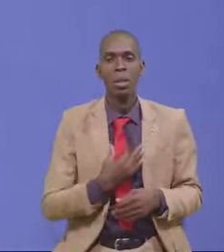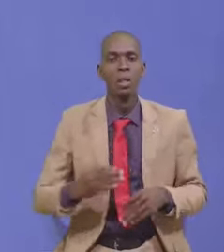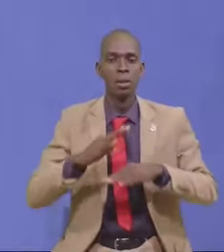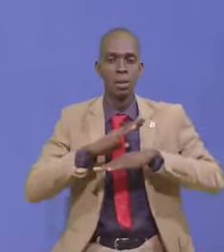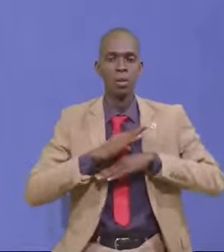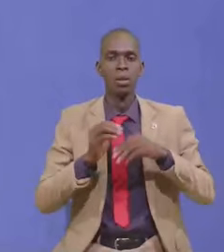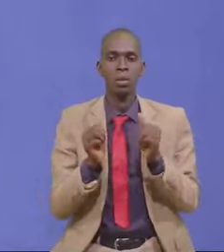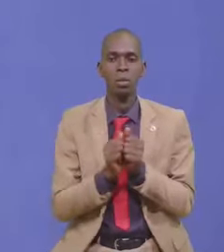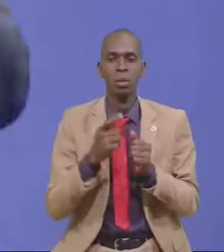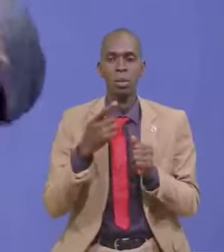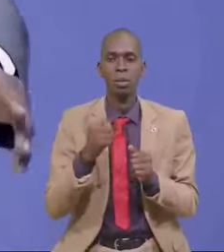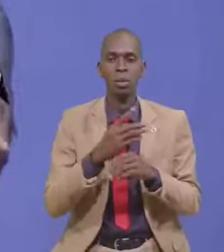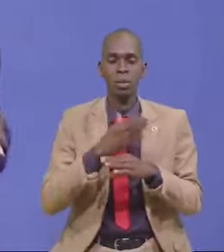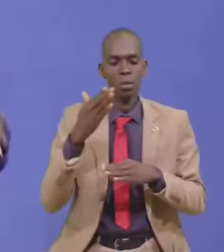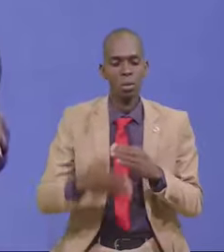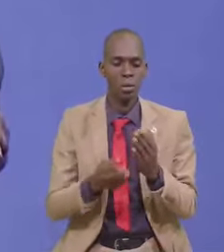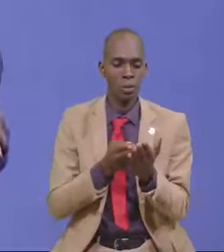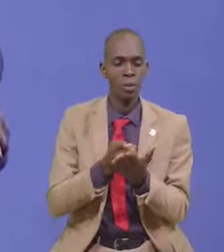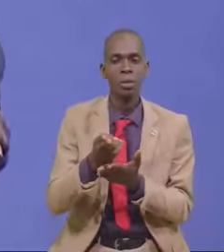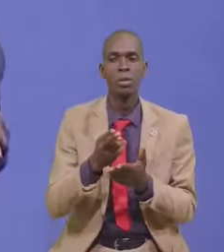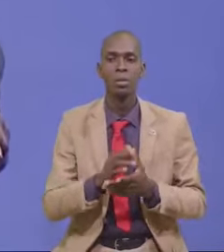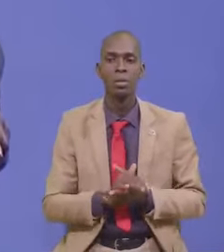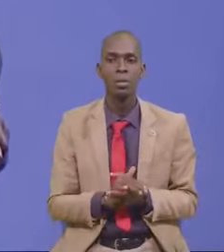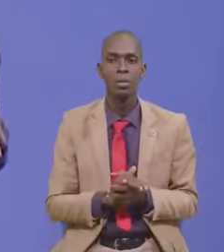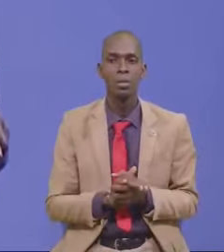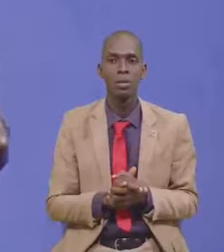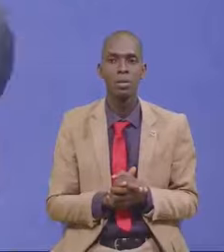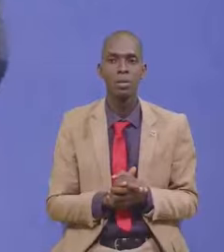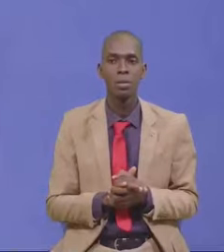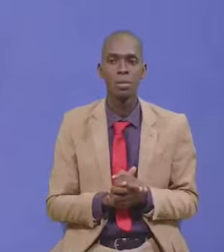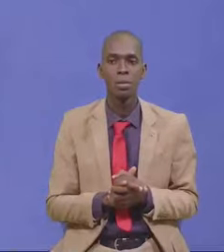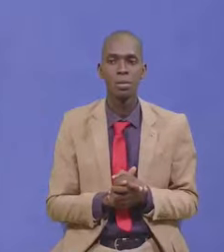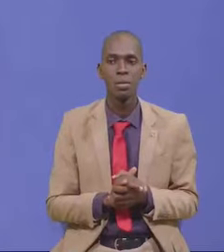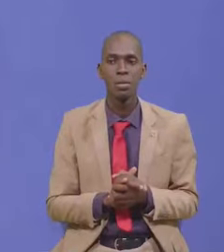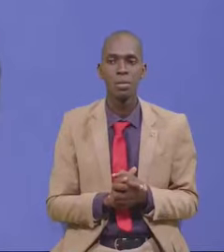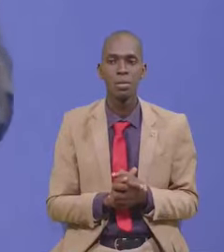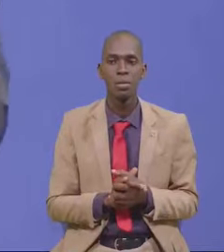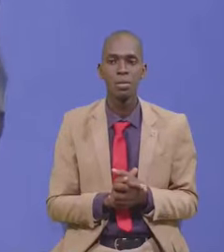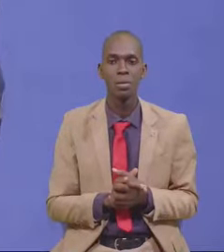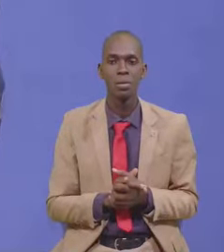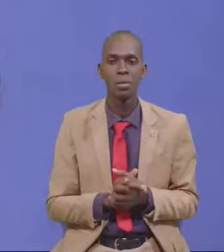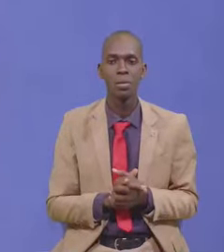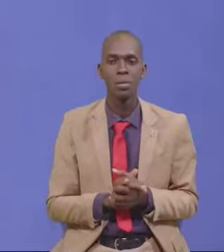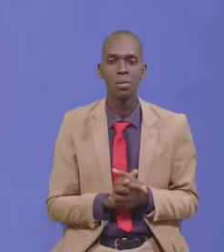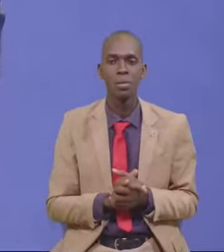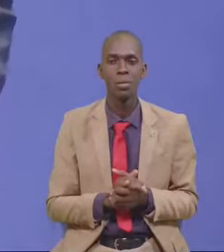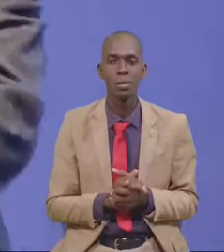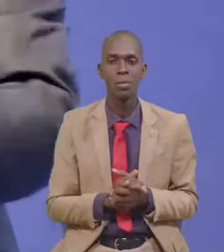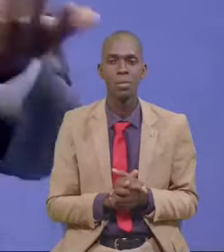Nous allons voir la possession inestimable et la satisfaction avec la vérité